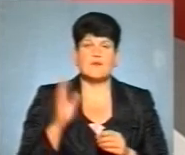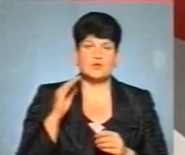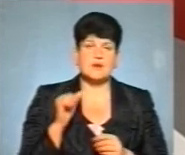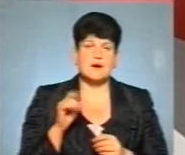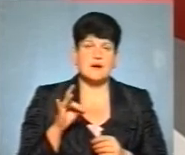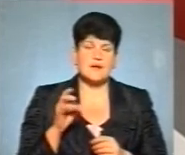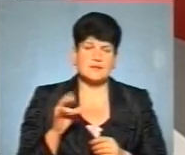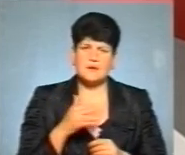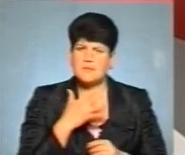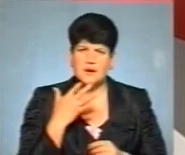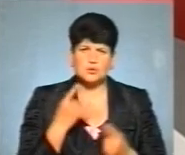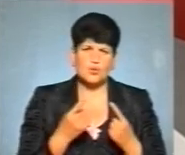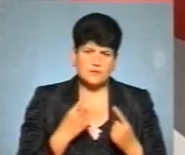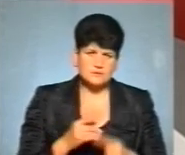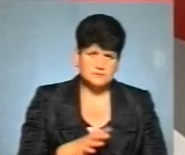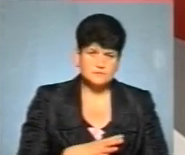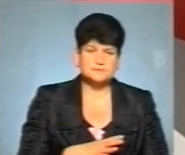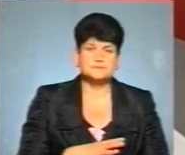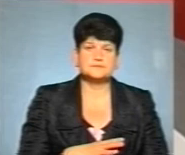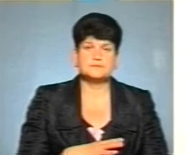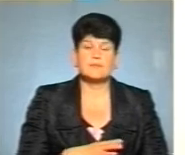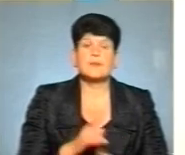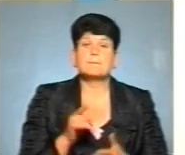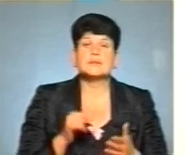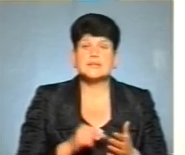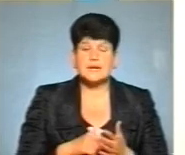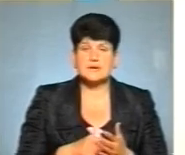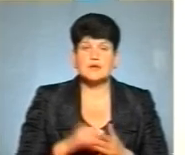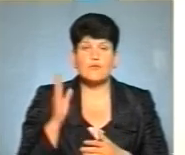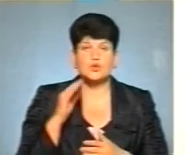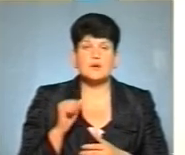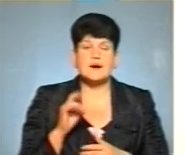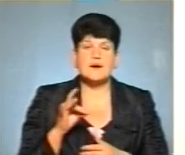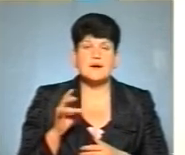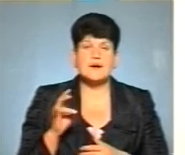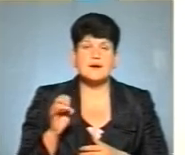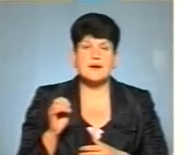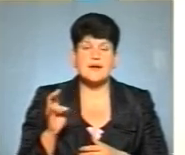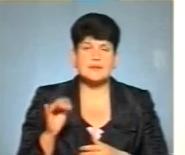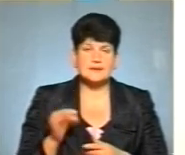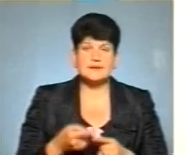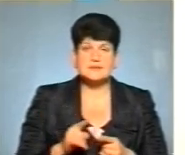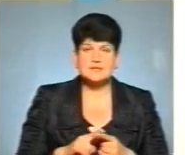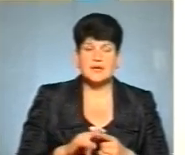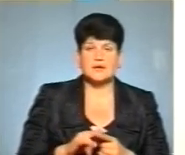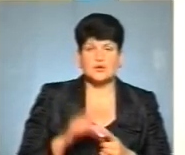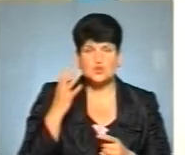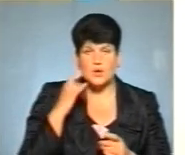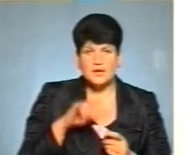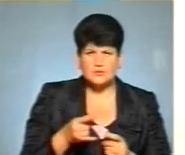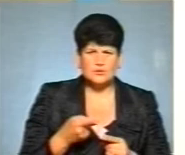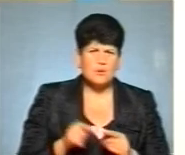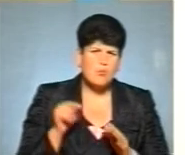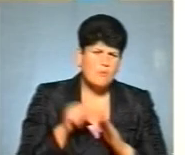а багато про це говорили. Але таке питання. Питання водної оренди – це, в принципі, як чорна діра, туди вже потрапили